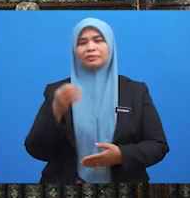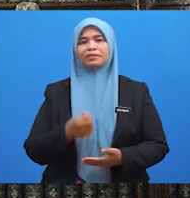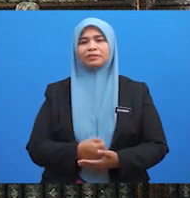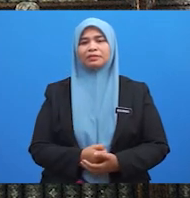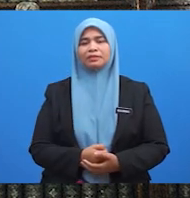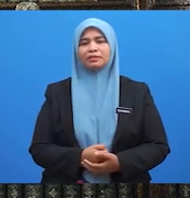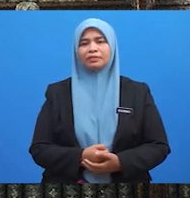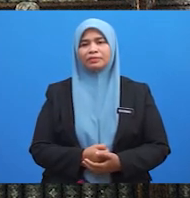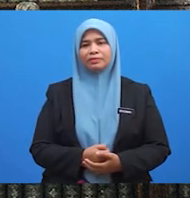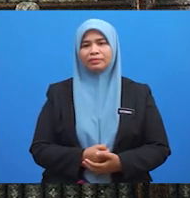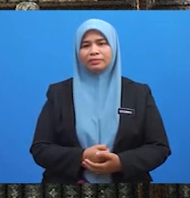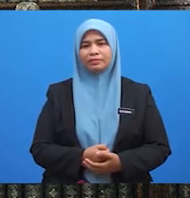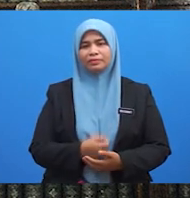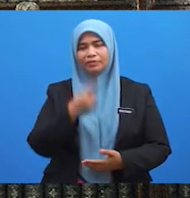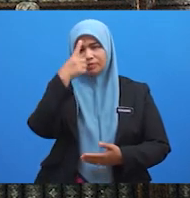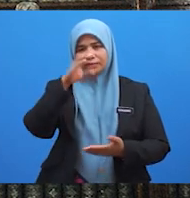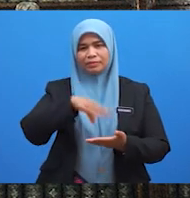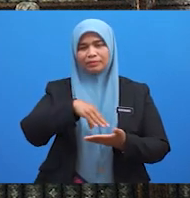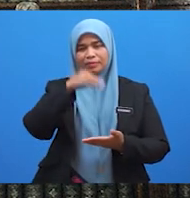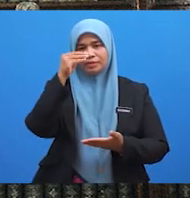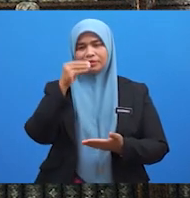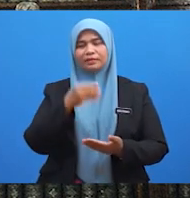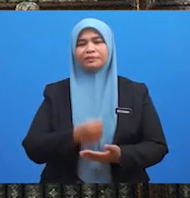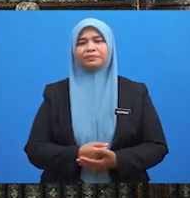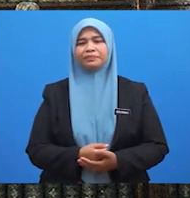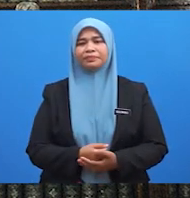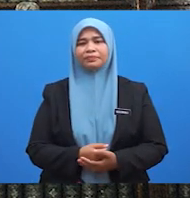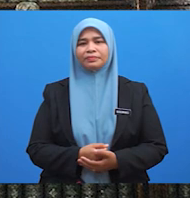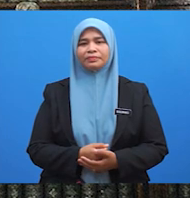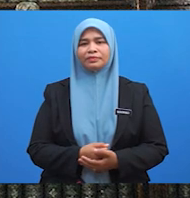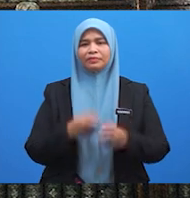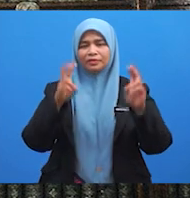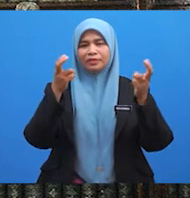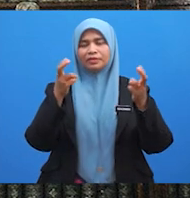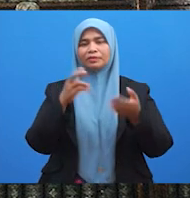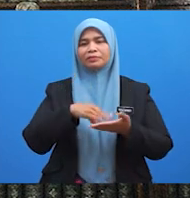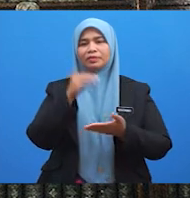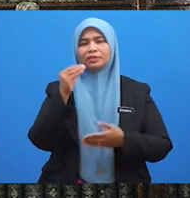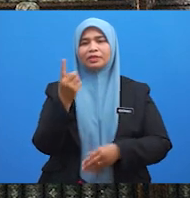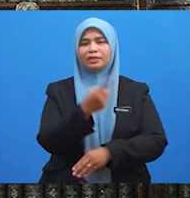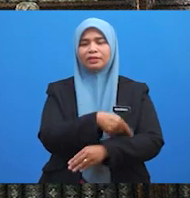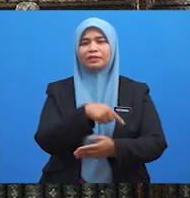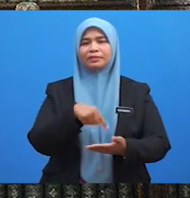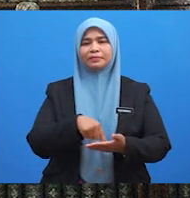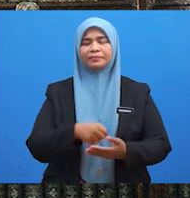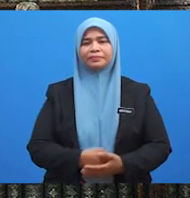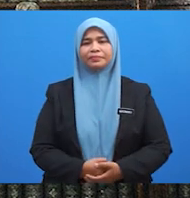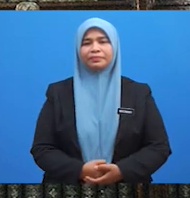sentiasa positif untuk meneruskan topik pelajaran pada hari